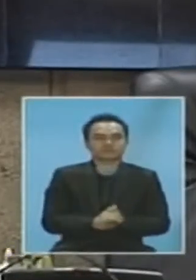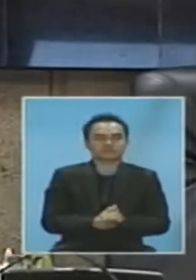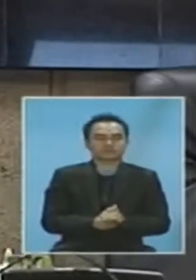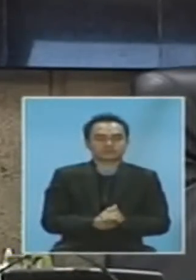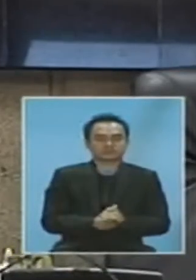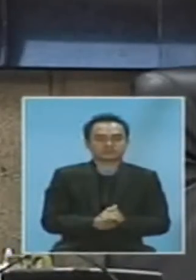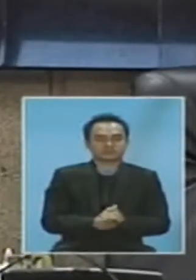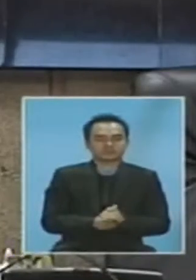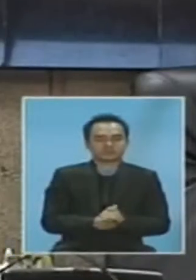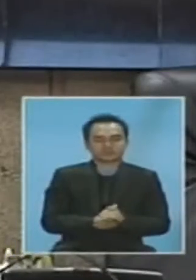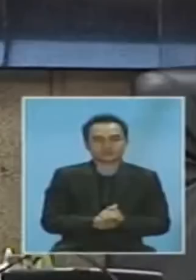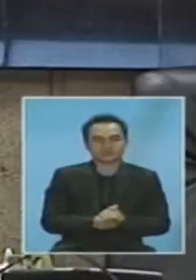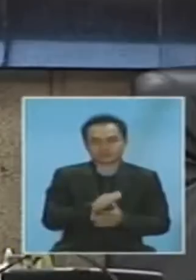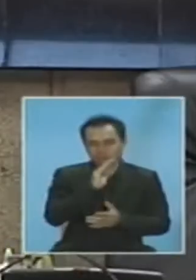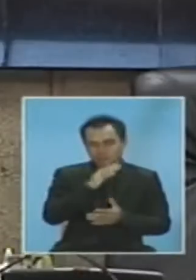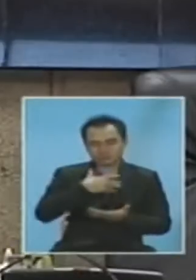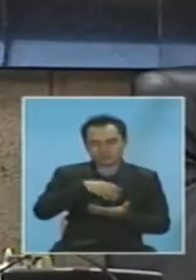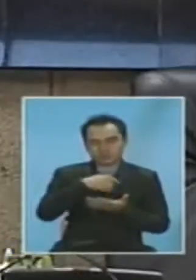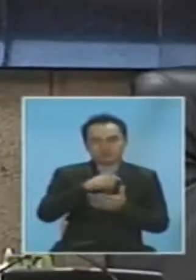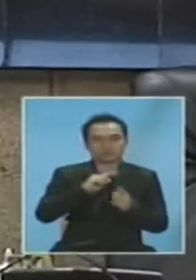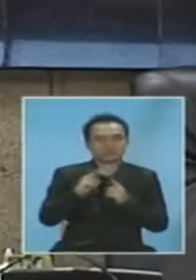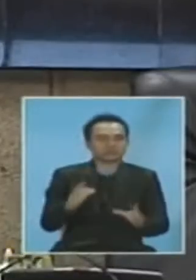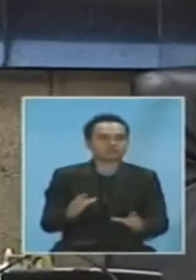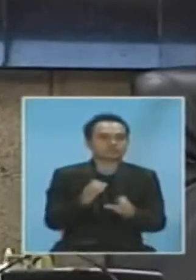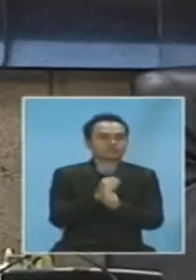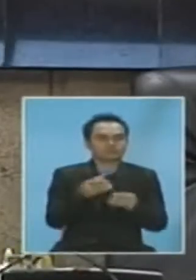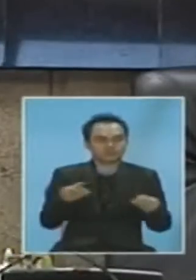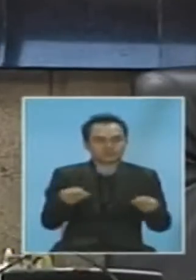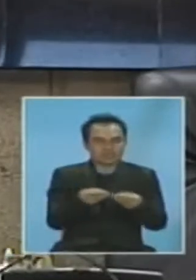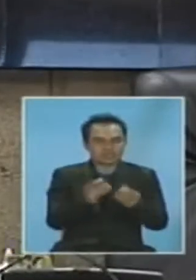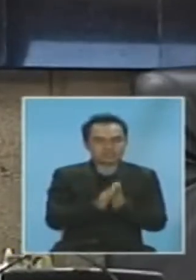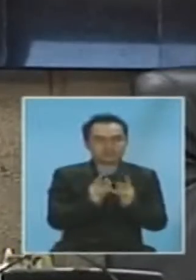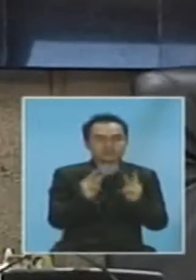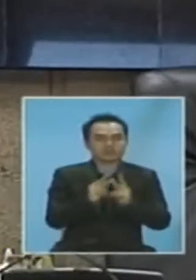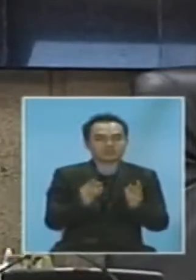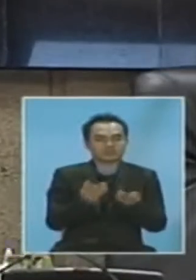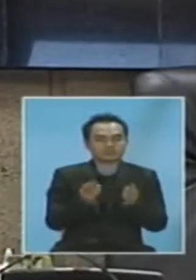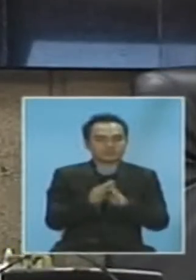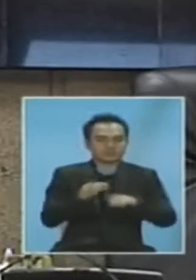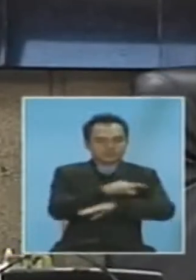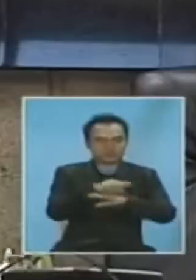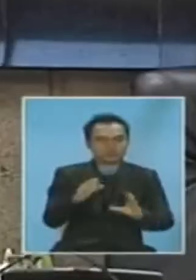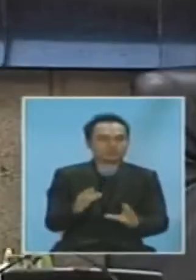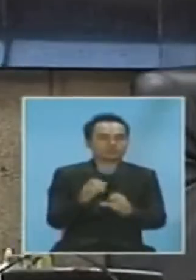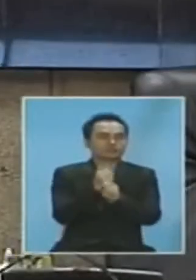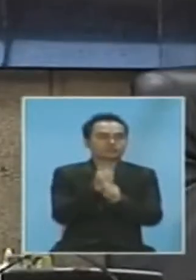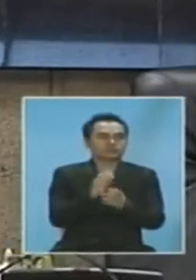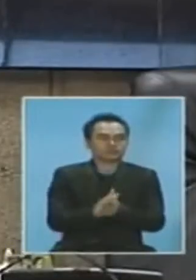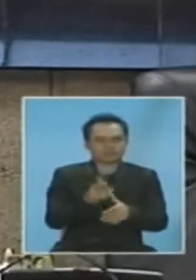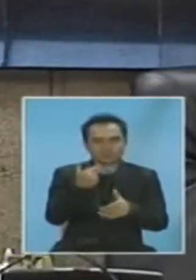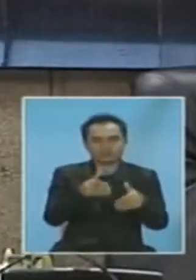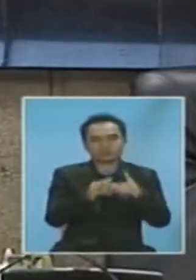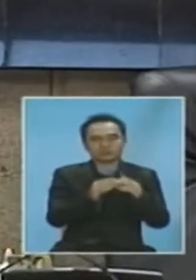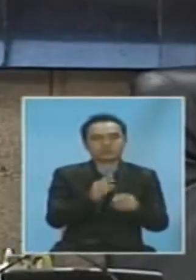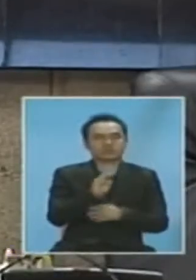หลังจากที่มีรายงานของคณะอนุกรรมการปิดบัญชีครั้งที่2ก็ได้ตั้งนายวราเทพรัตนาก